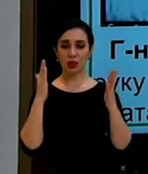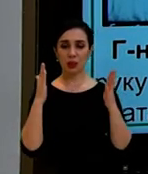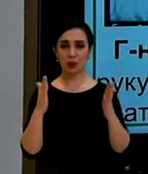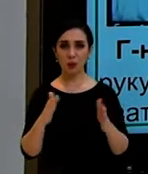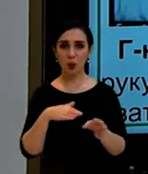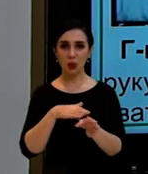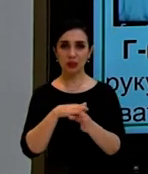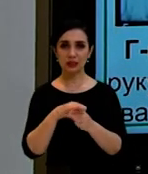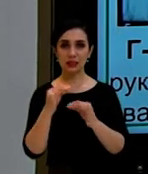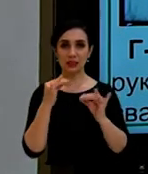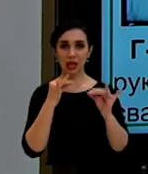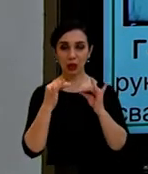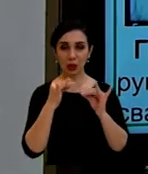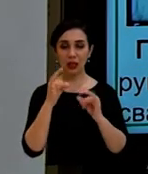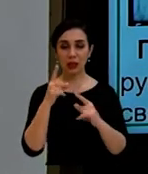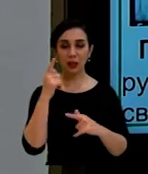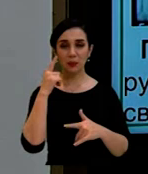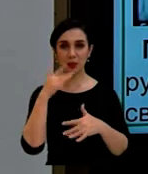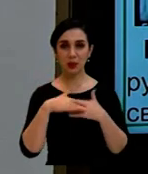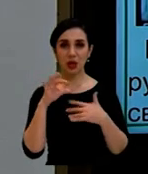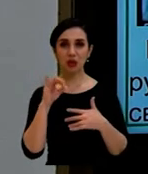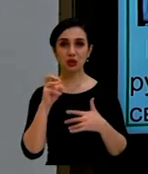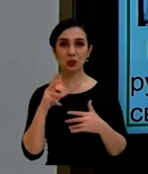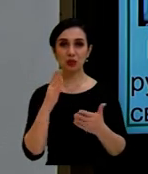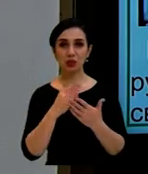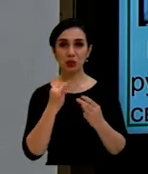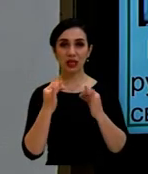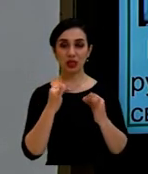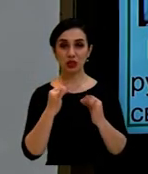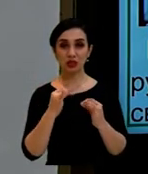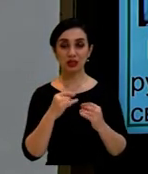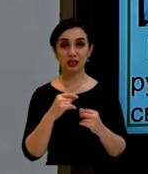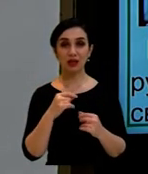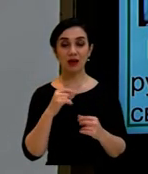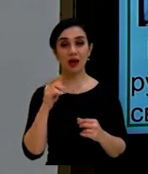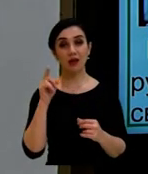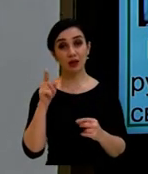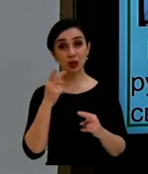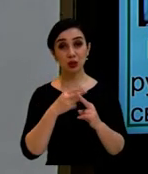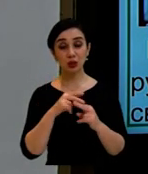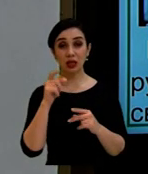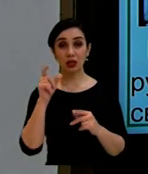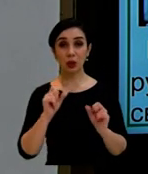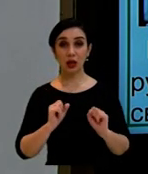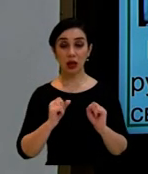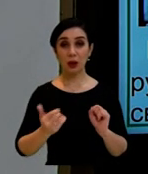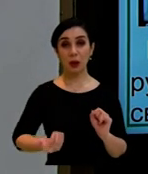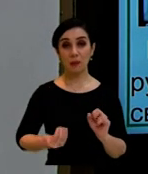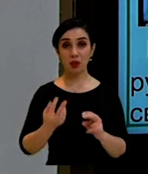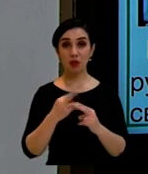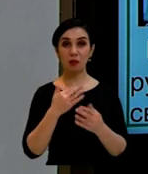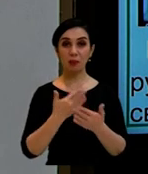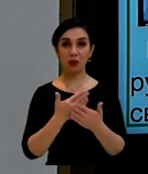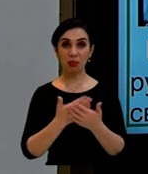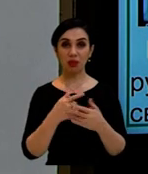диалог и конечно поймете в чем о чем идет речь герой комедии не замечает что стал предметом